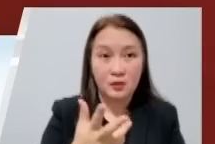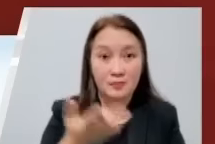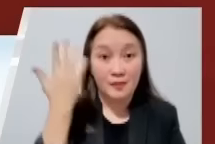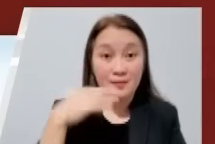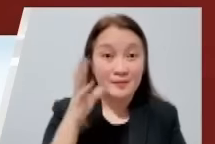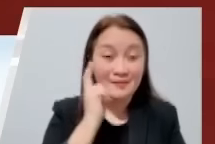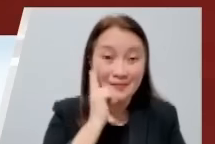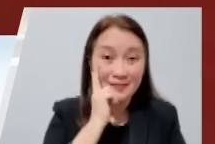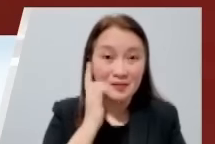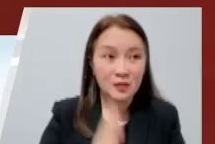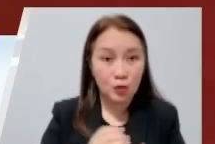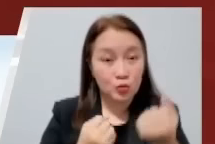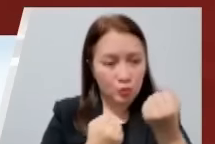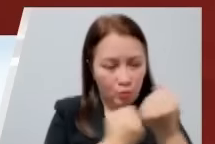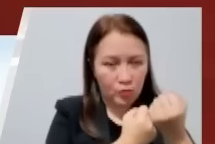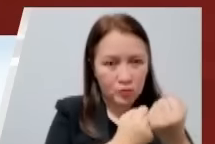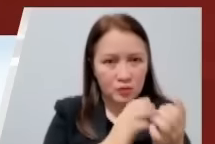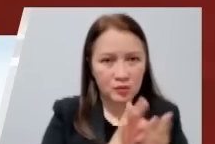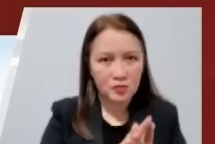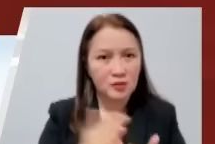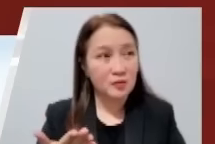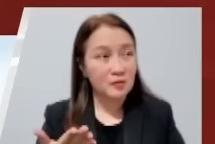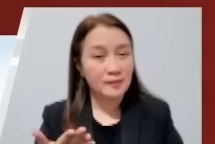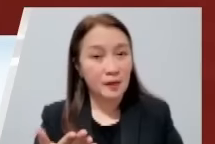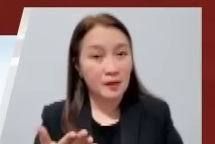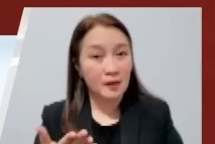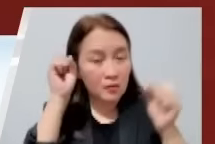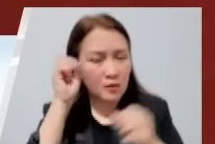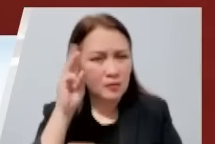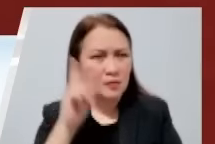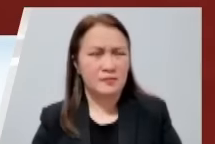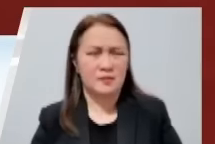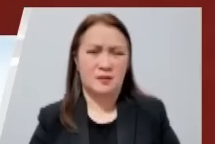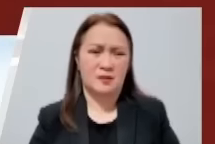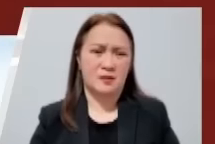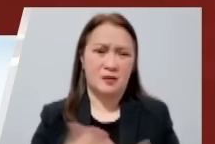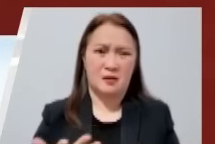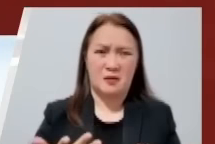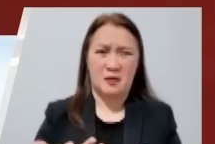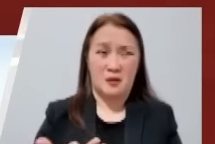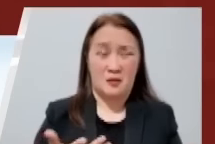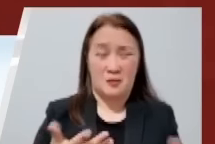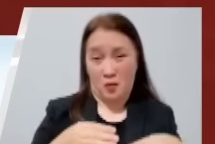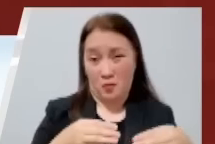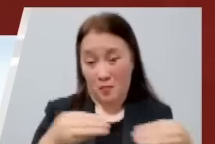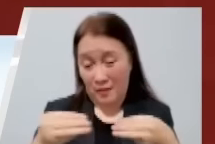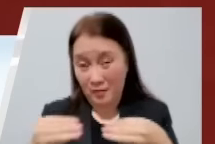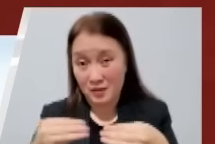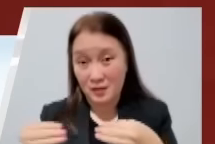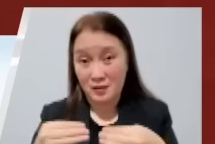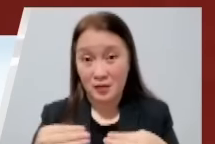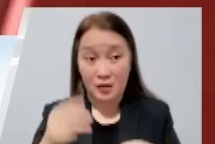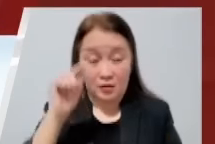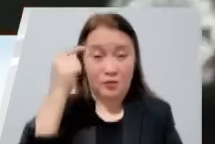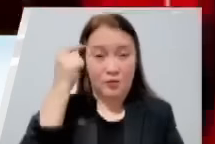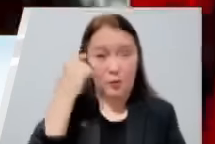ni Duterte, kamakailan, may mali sa pamamahala ng bansa na tanging militar lang ang